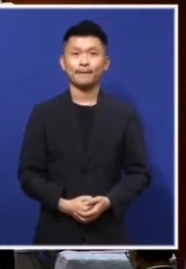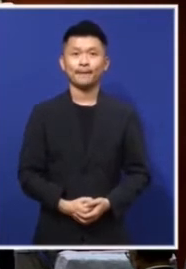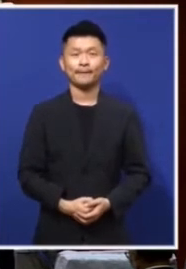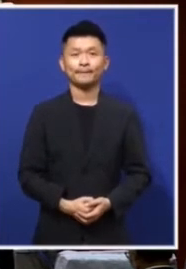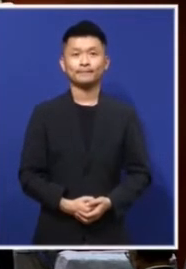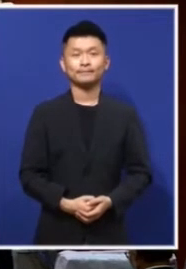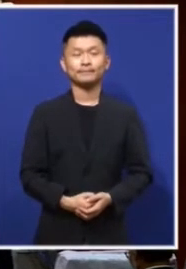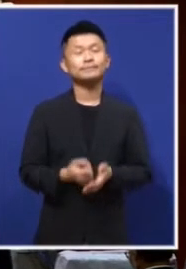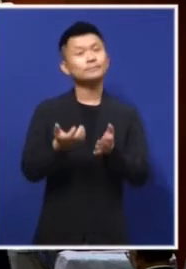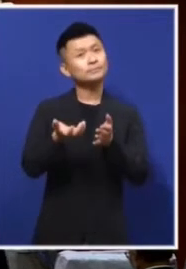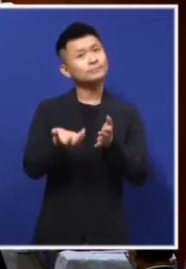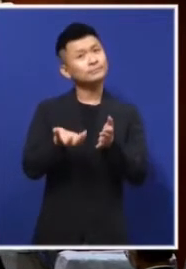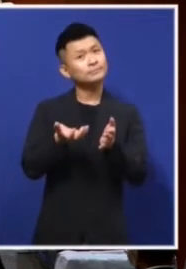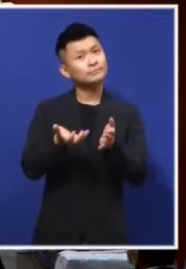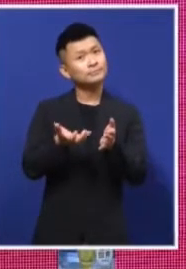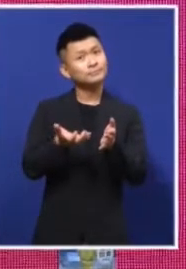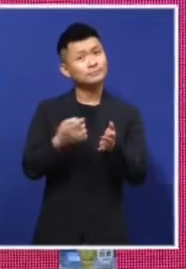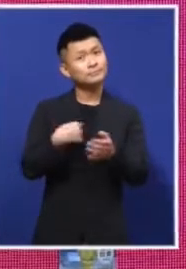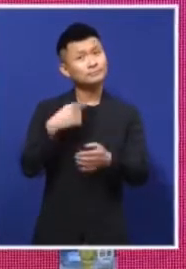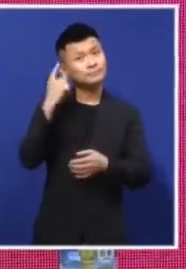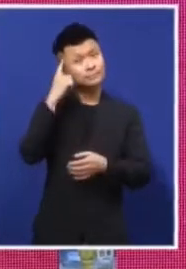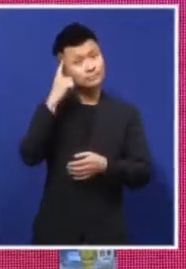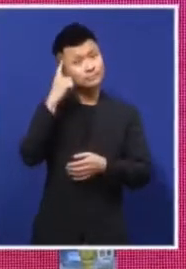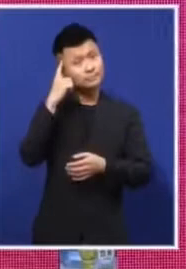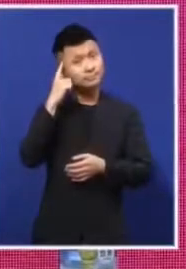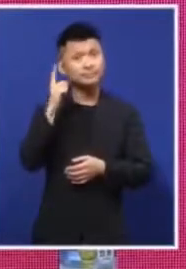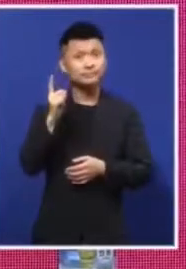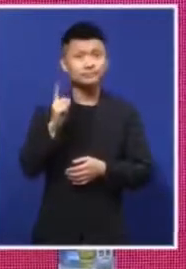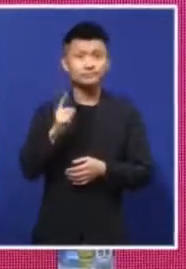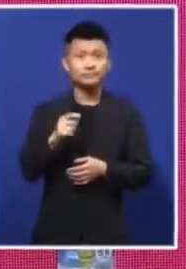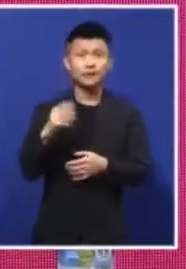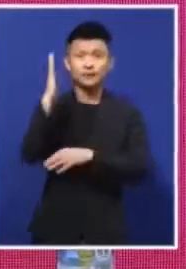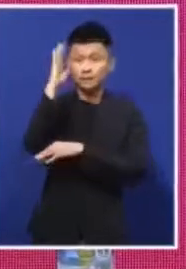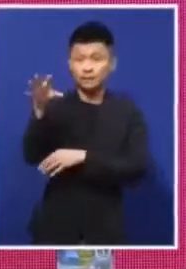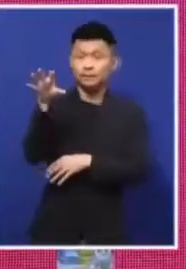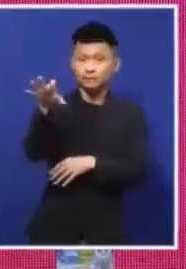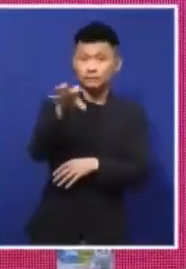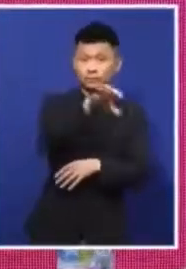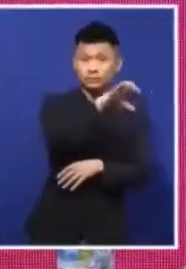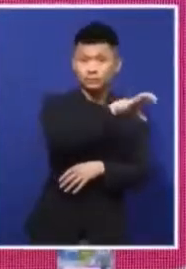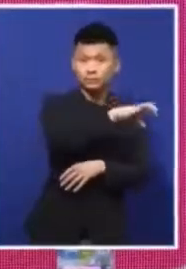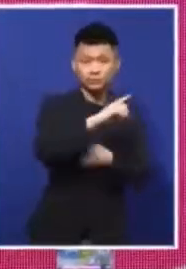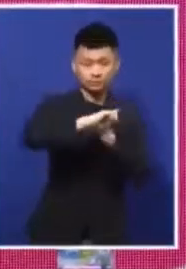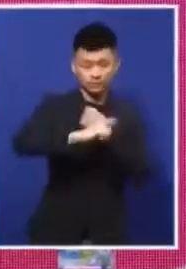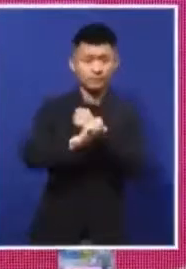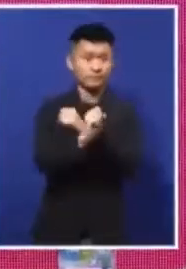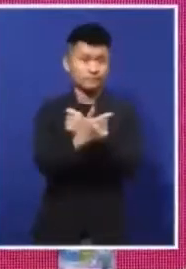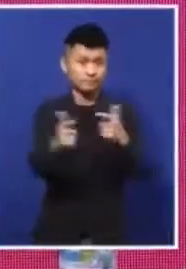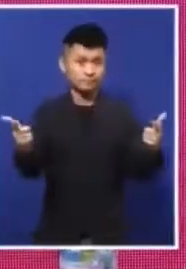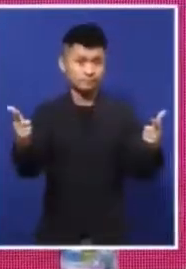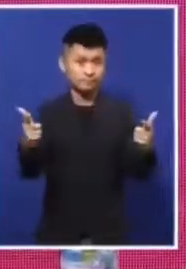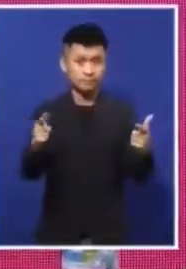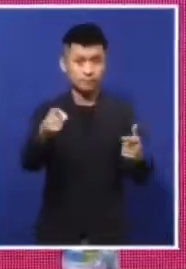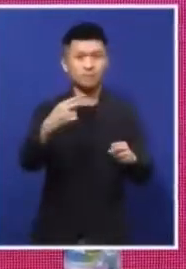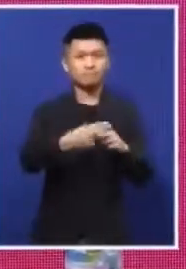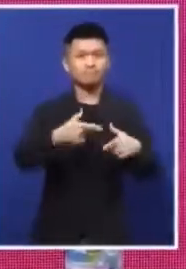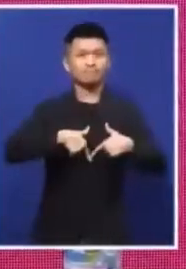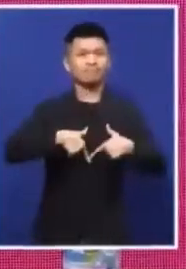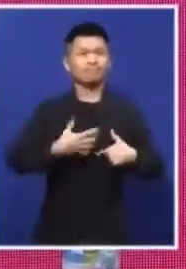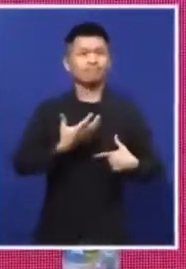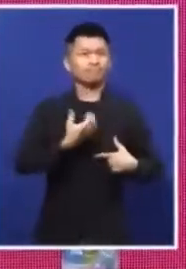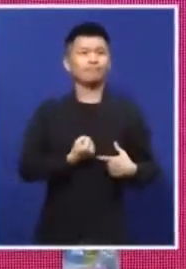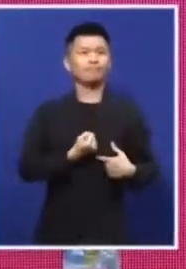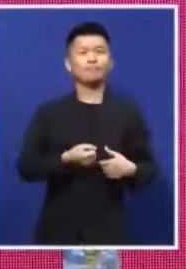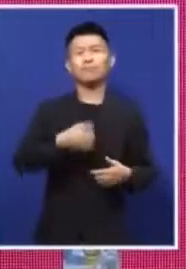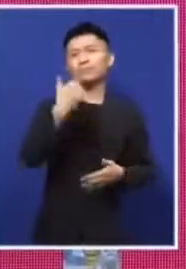我刚刚是我想 Betty 刚刚的意思是说每个部会都有可能不同的做法，有些是很有信心大概不可能